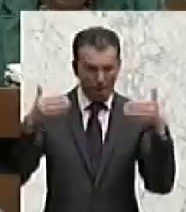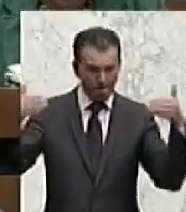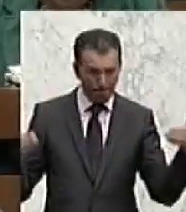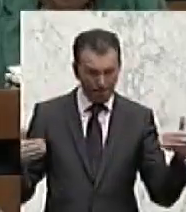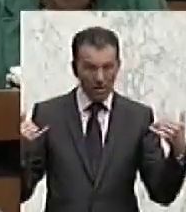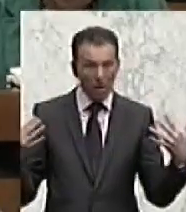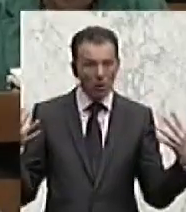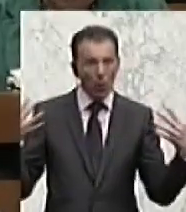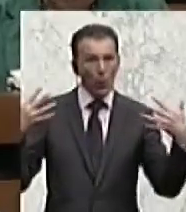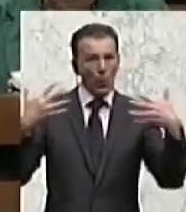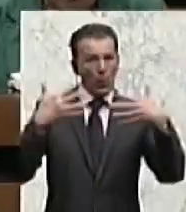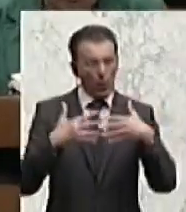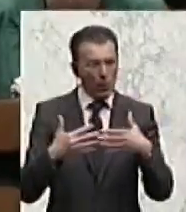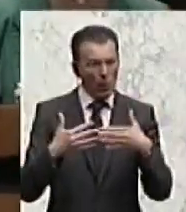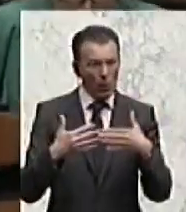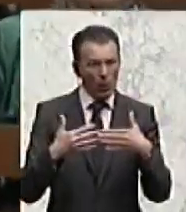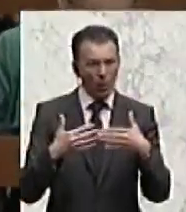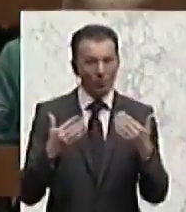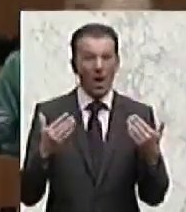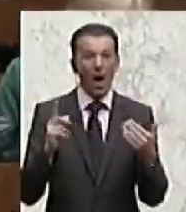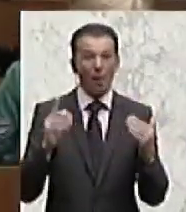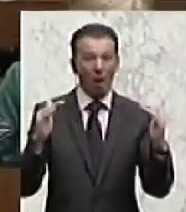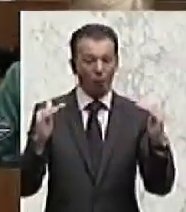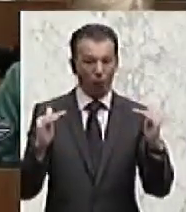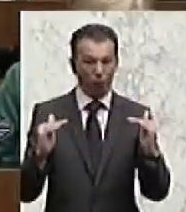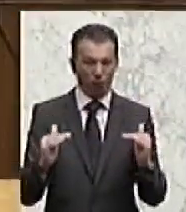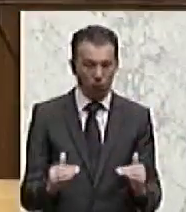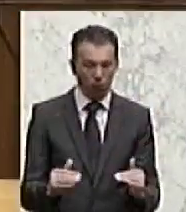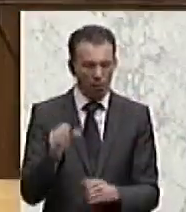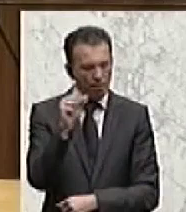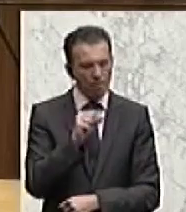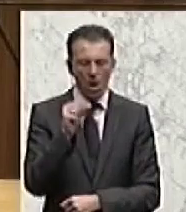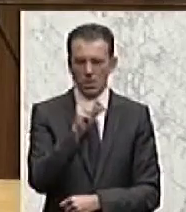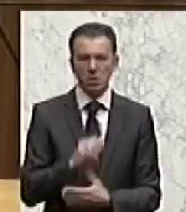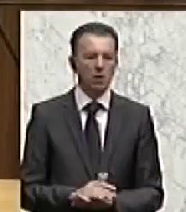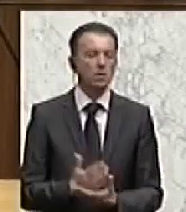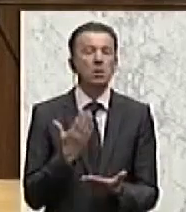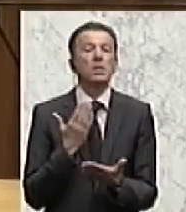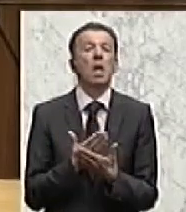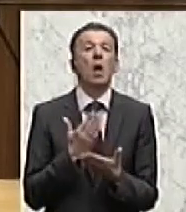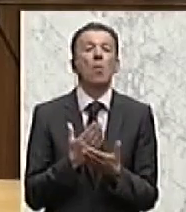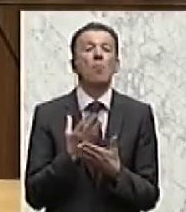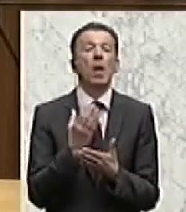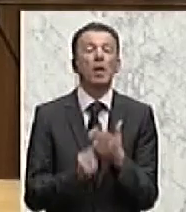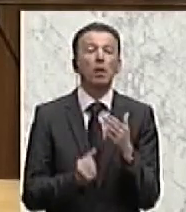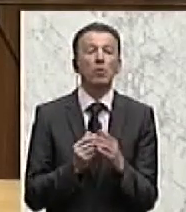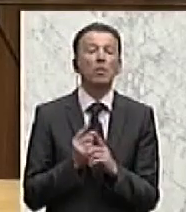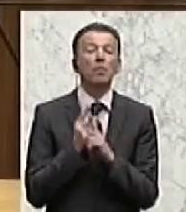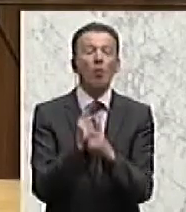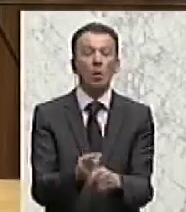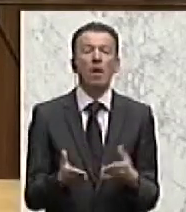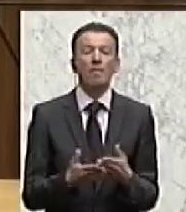Sinne der Nivellierung aber harmonisiert, das ist der Wahnsinn. Und das wird in weiterer Konsequenz dazu führen, dass unsere Lebensstandards